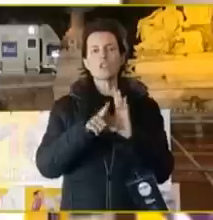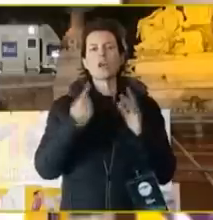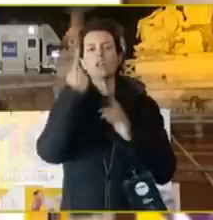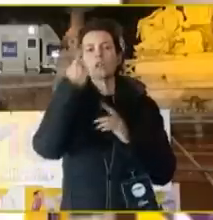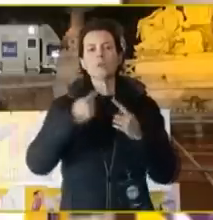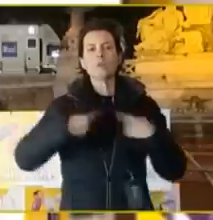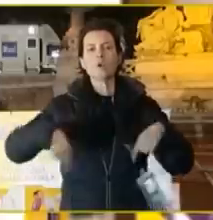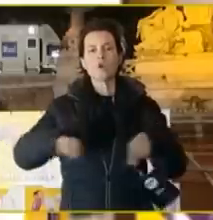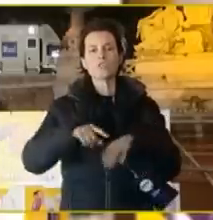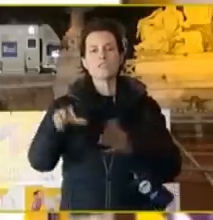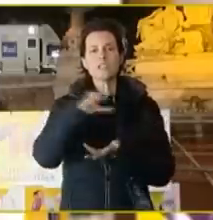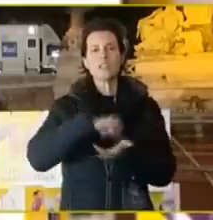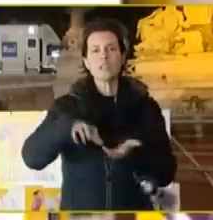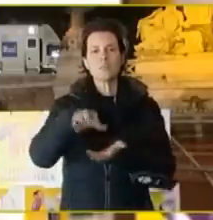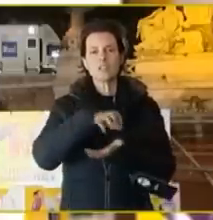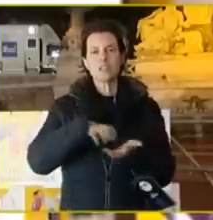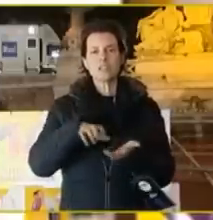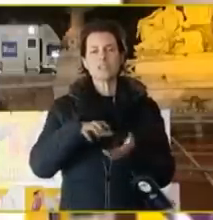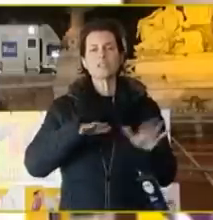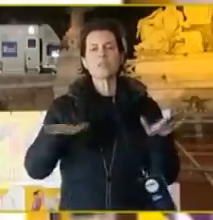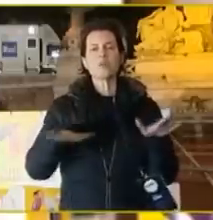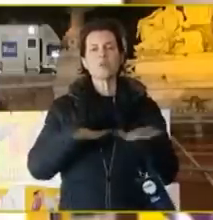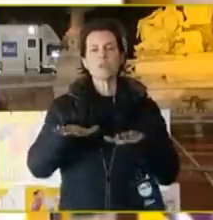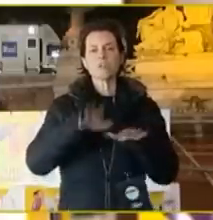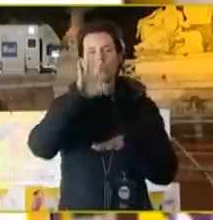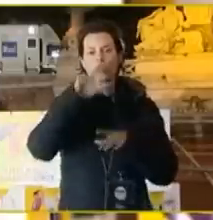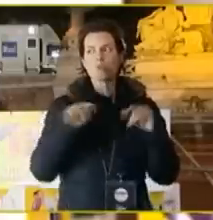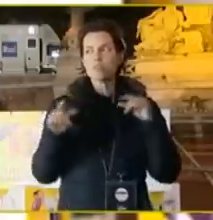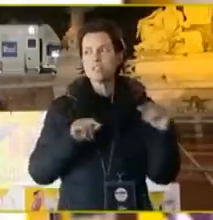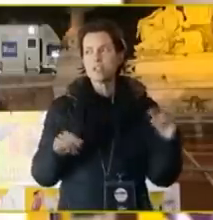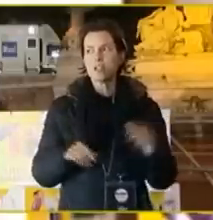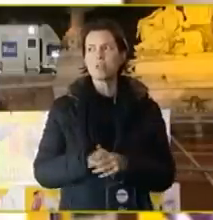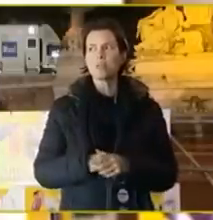dei Ministri del Movimento 5 Stelle.